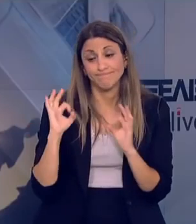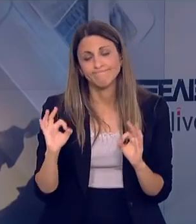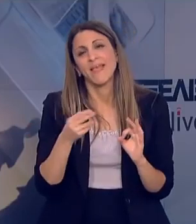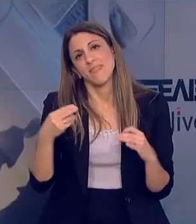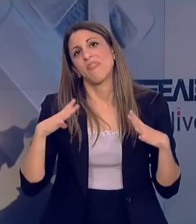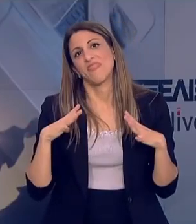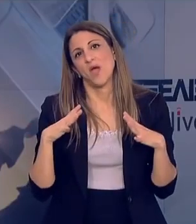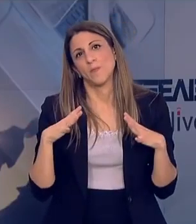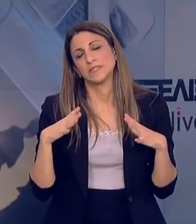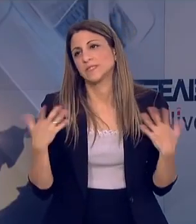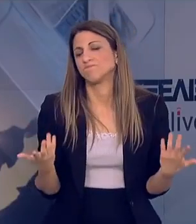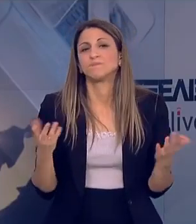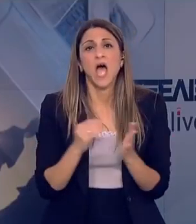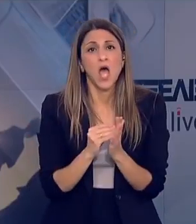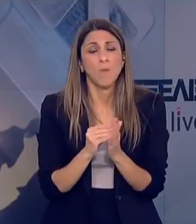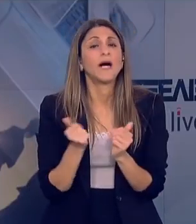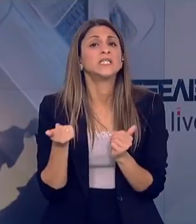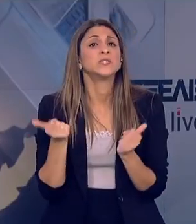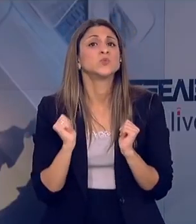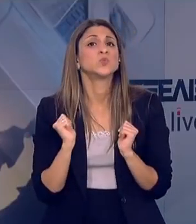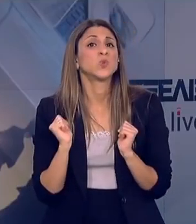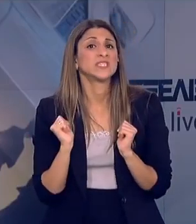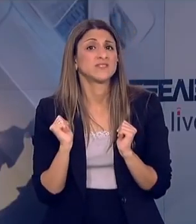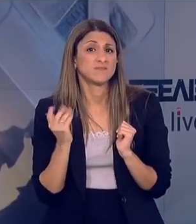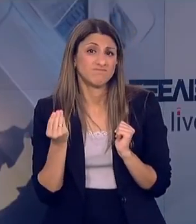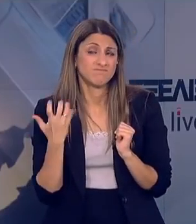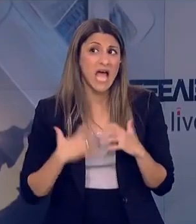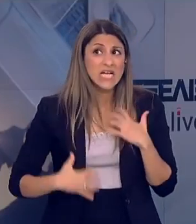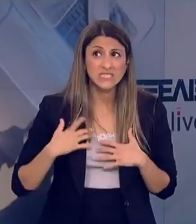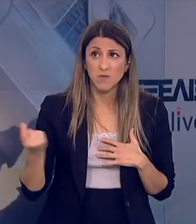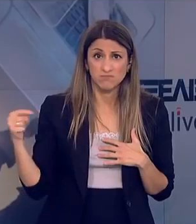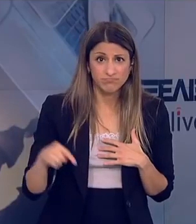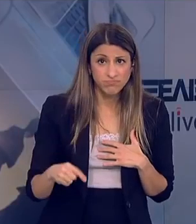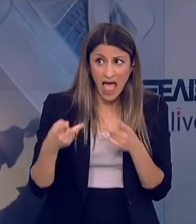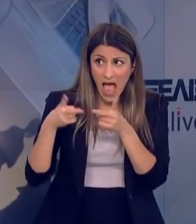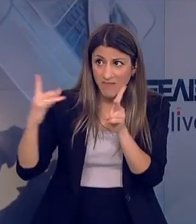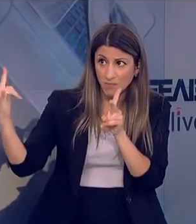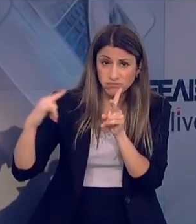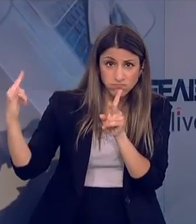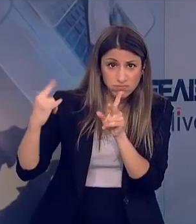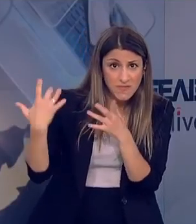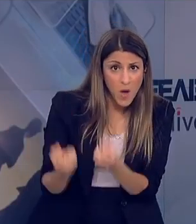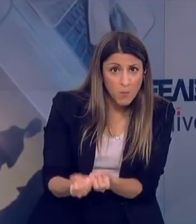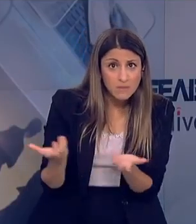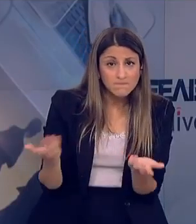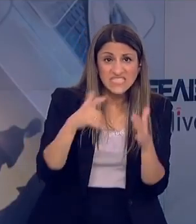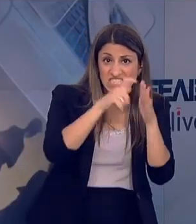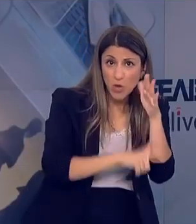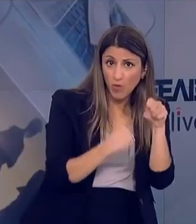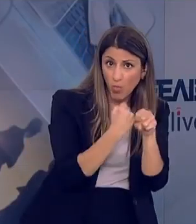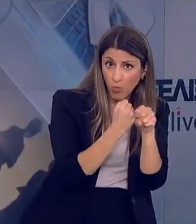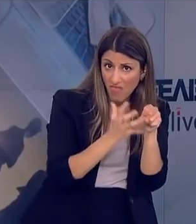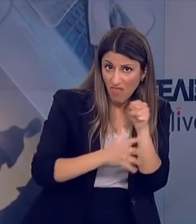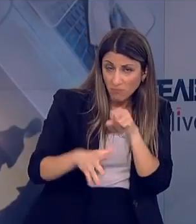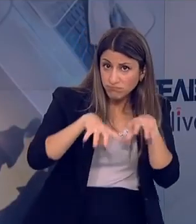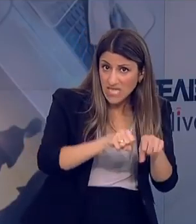καίει όλους, το θέμα του τουρισμού, το οποίο είναι και σημαντική πηγή εσόδων για την πατρίδα μας και για το οποίο μπορούν να μιλήσουν πολύ καλύτερα άλλοι για τις οικονομικές τους